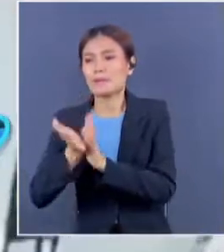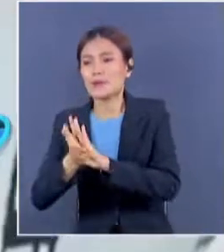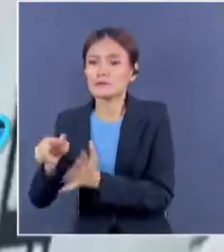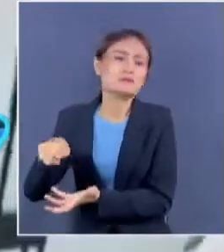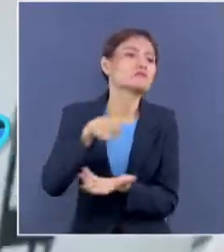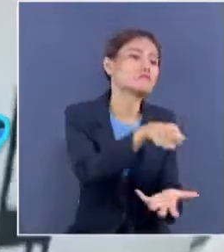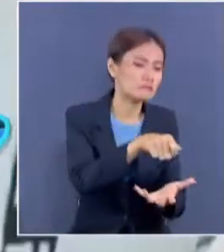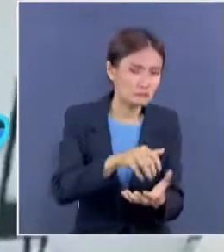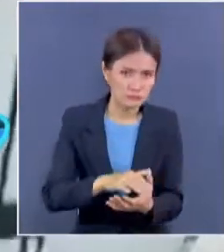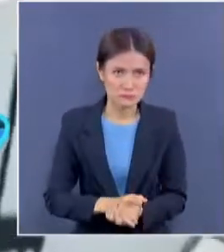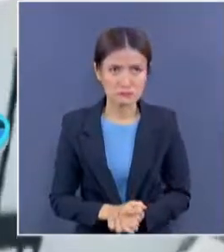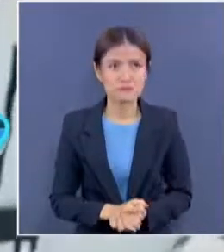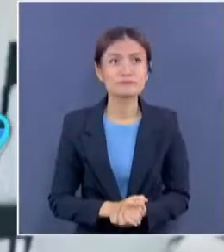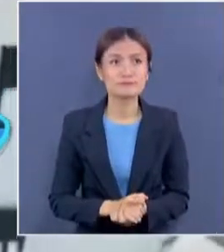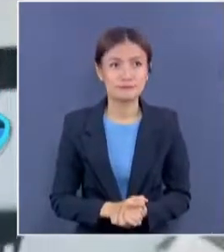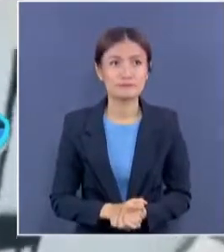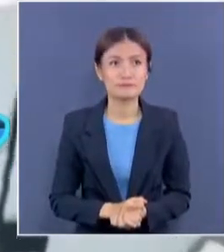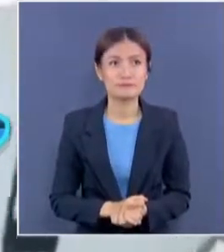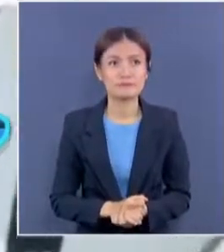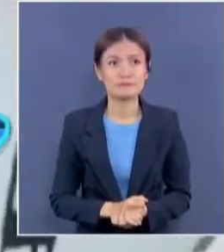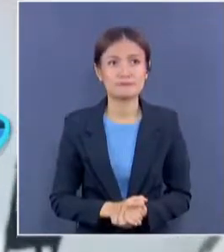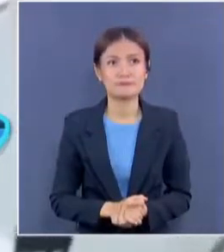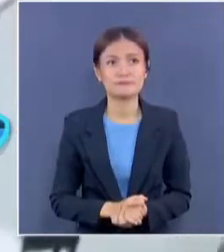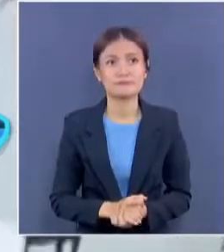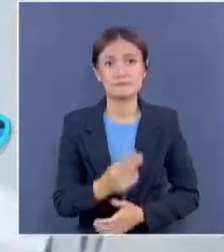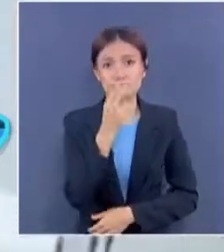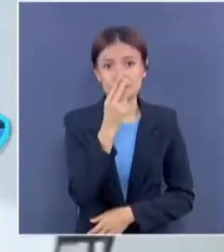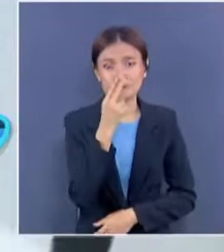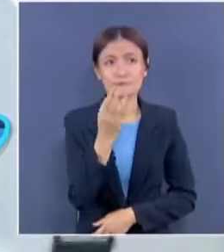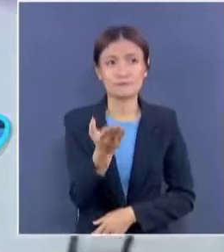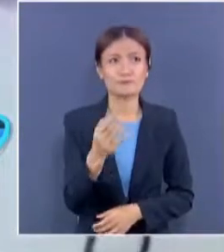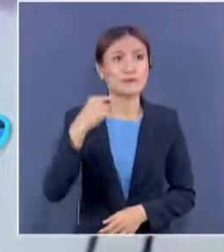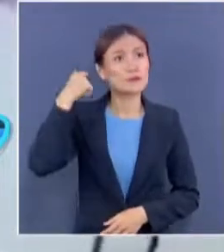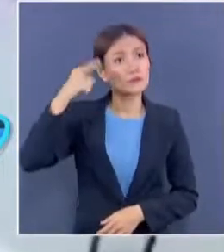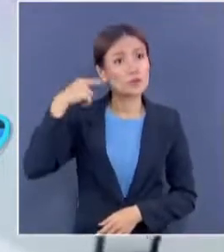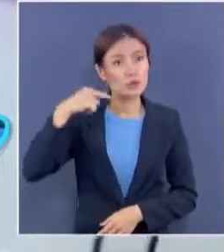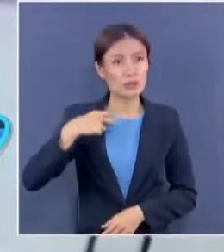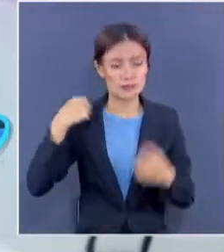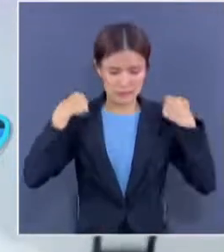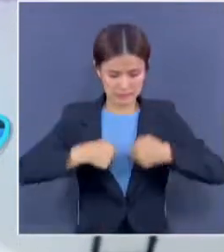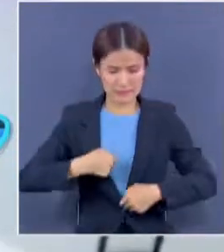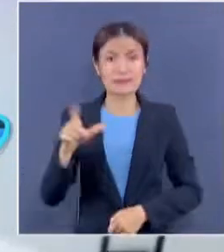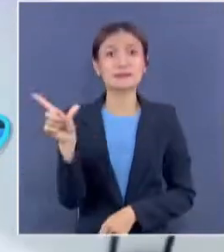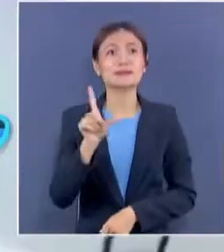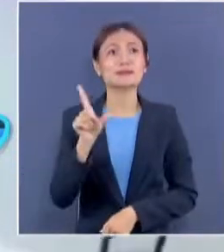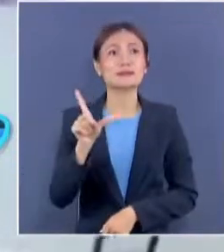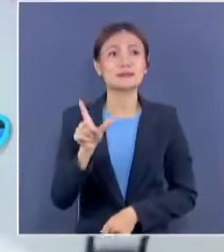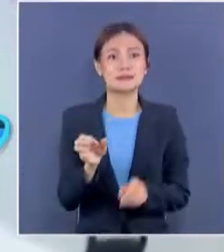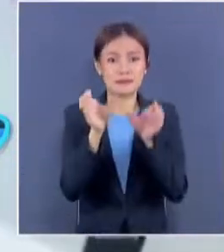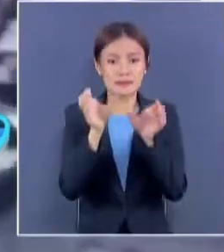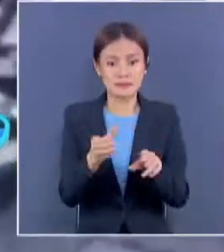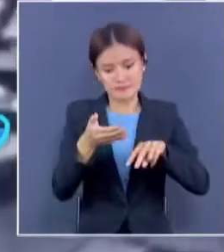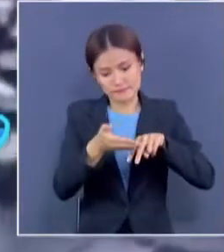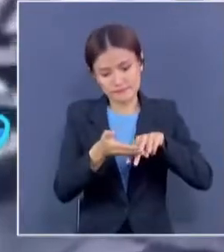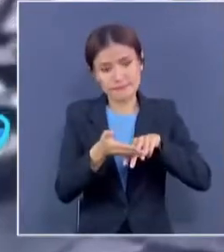ครับเหตุการณ์นี้คุณผู้ชมครับกล้องวงจรปิดจับภาพนะครับหญิงสาวใส่เสื้อยืดสีเหลืองกางเกงขาสั้นคนนี้